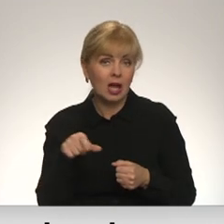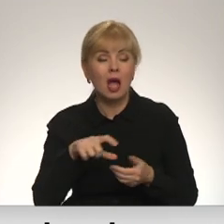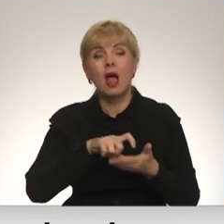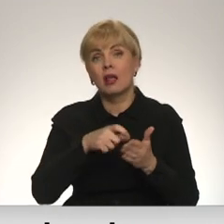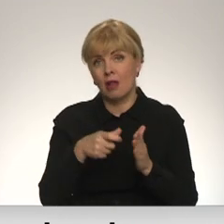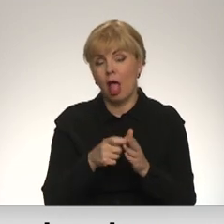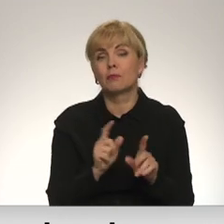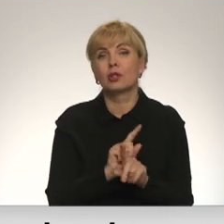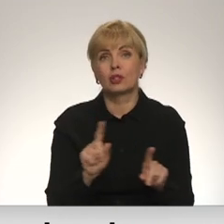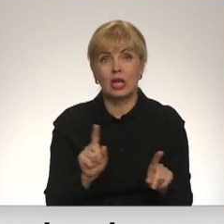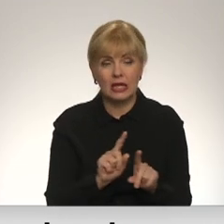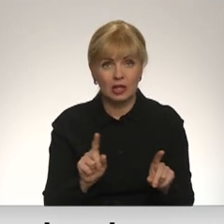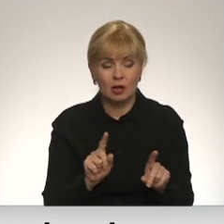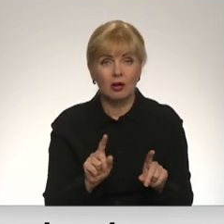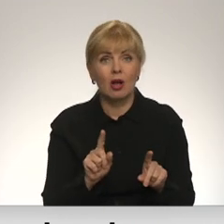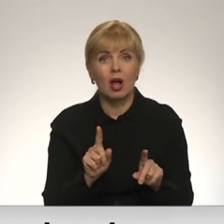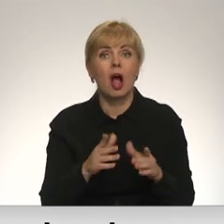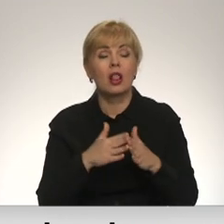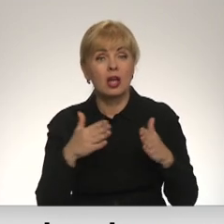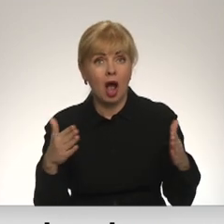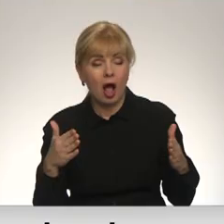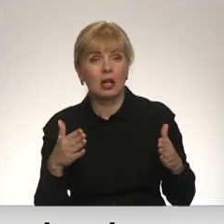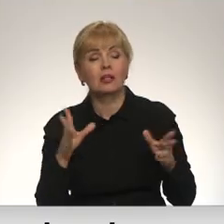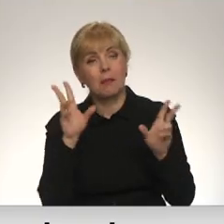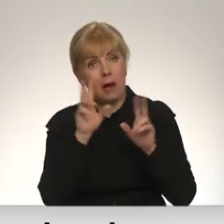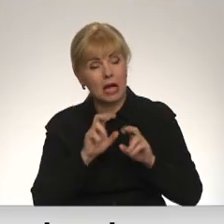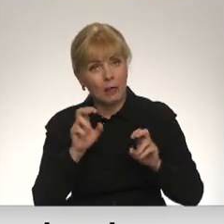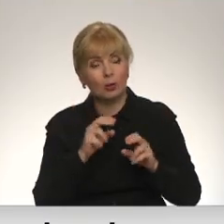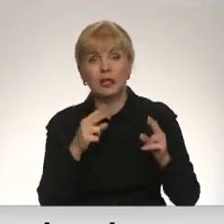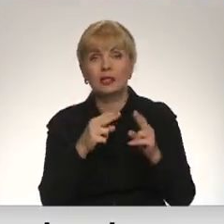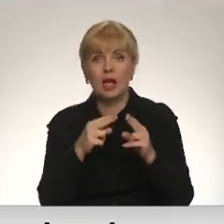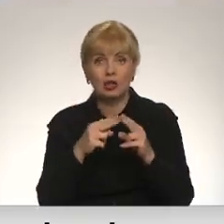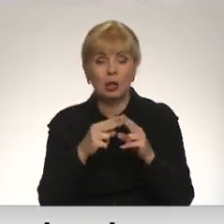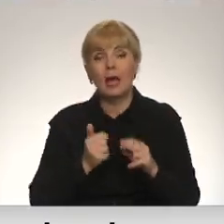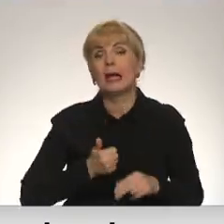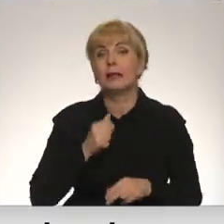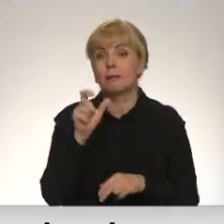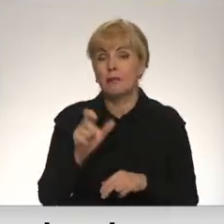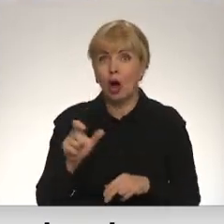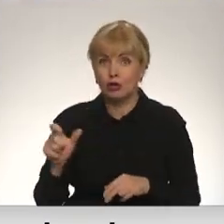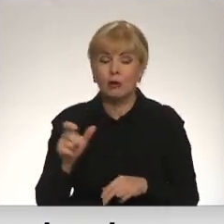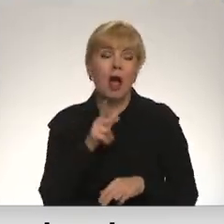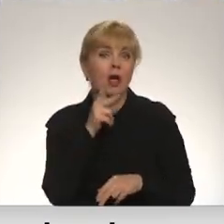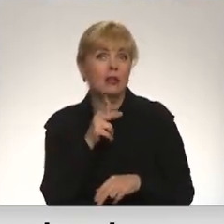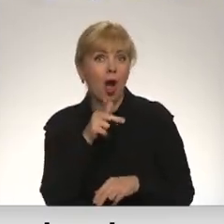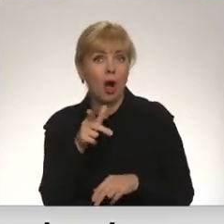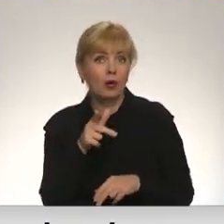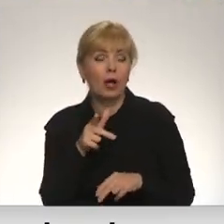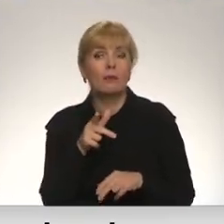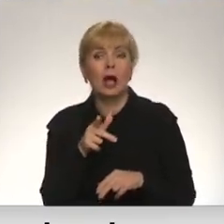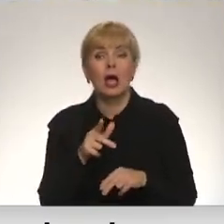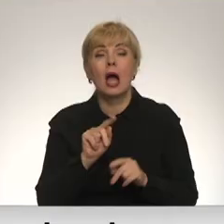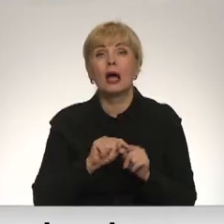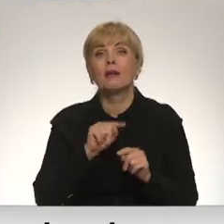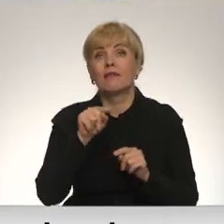ir, un telpas gan lielas, arī apsekosim un sazināsimies ar īpašniekiem. Tikmēr Daugavpilī spērts solis